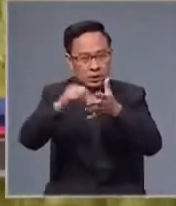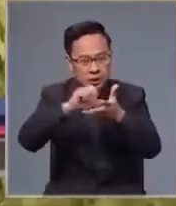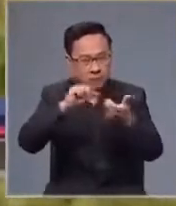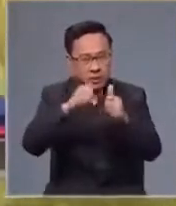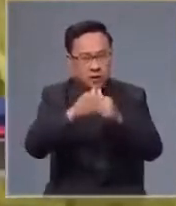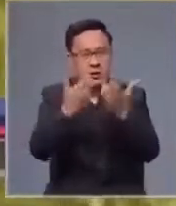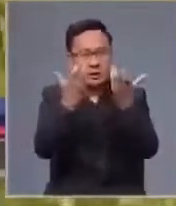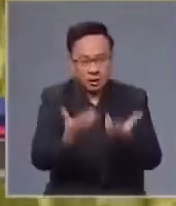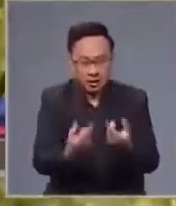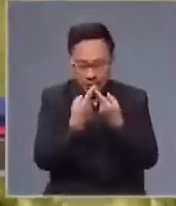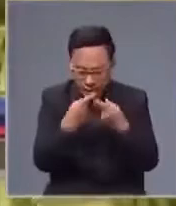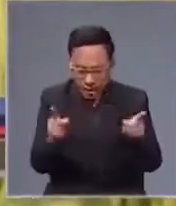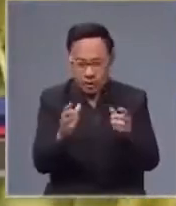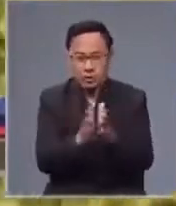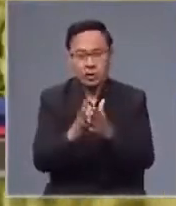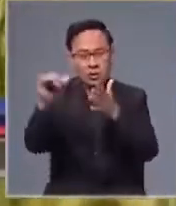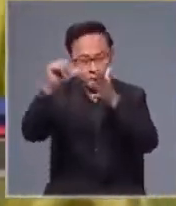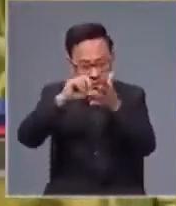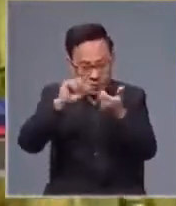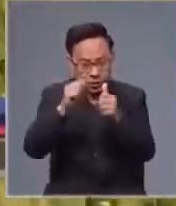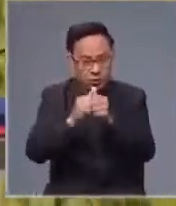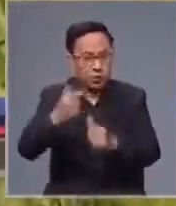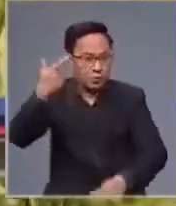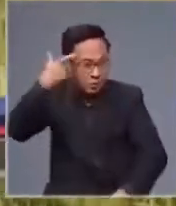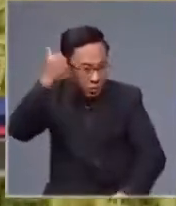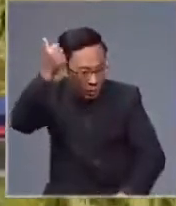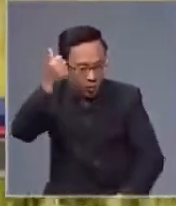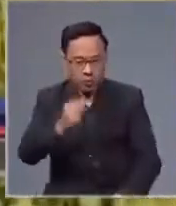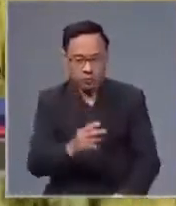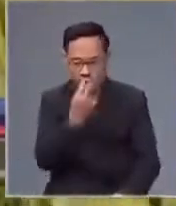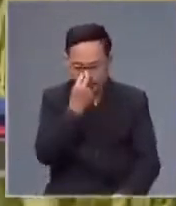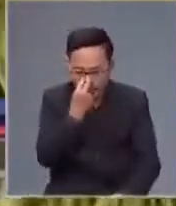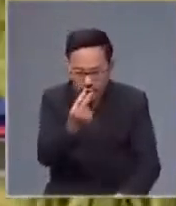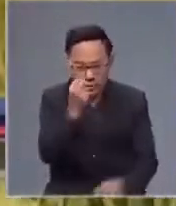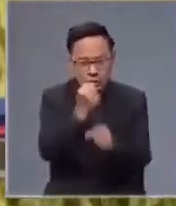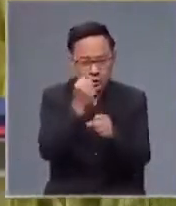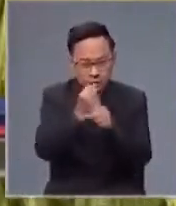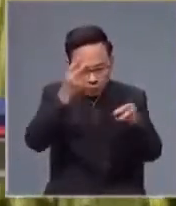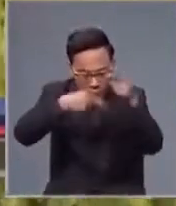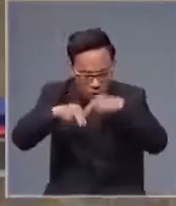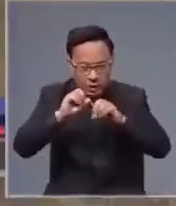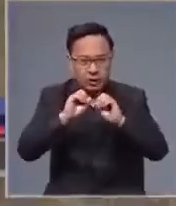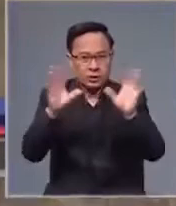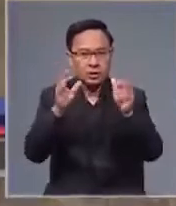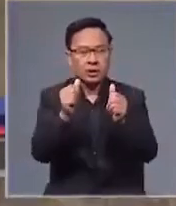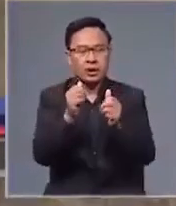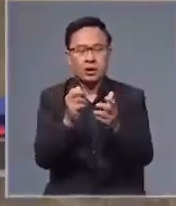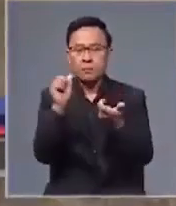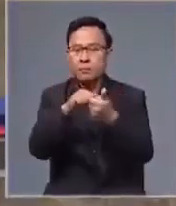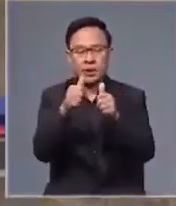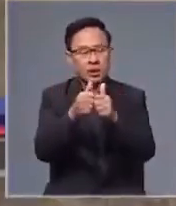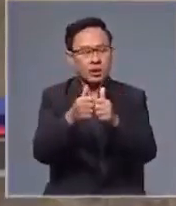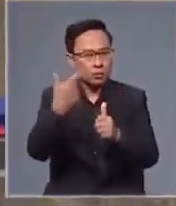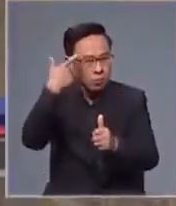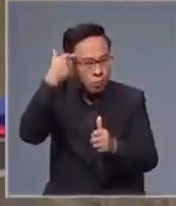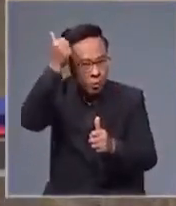แต่ถ้าเราแก้วิกฤตของปัญหาด้วยการใช้ปัญญาที่โปร่งใสเราก็จะสามารถผ่านพ้นวิกฤตนั้นไปได้อย่